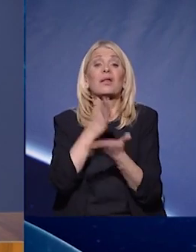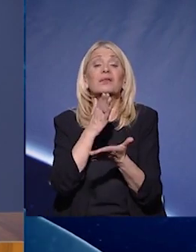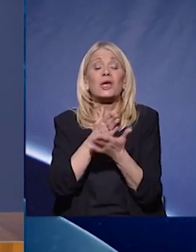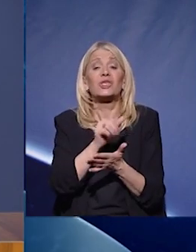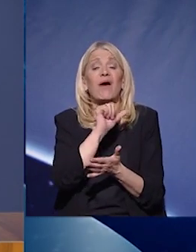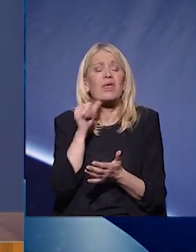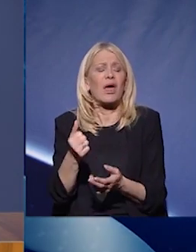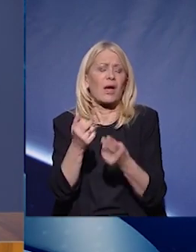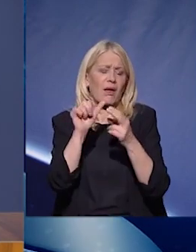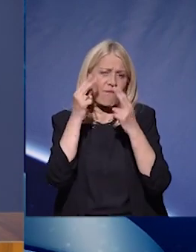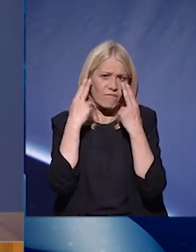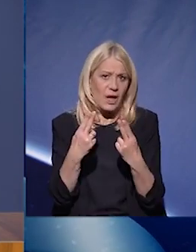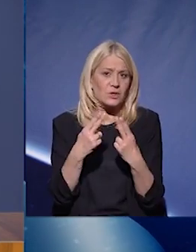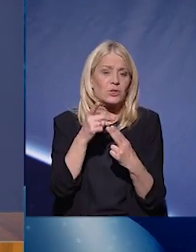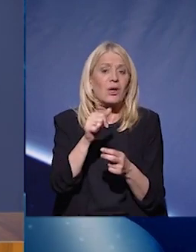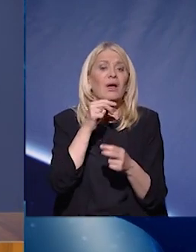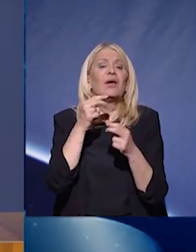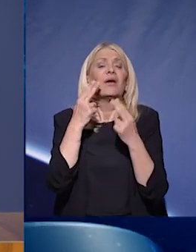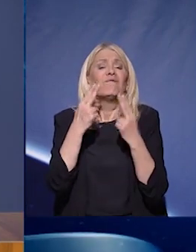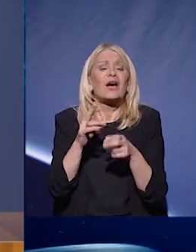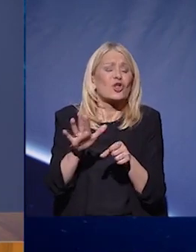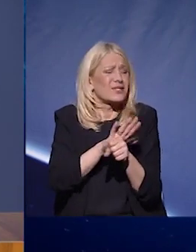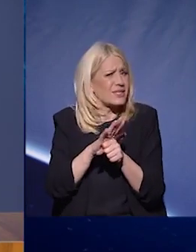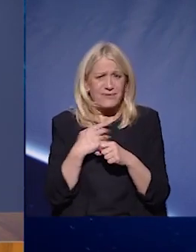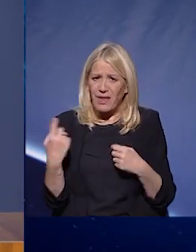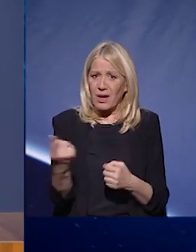je ključno. I ključno za sve nas.